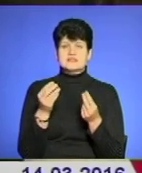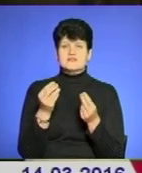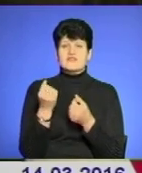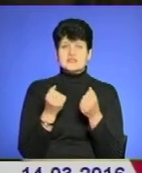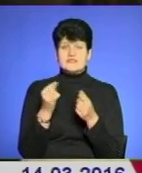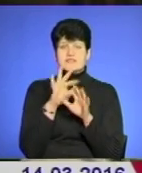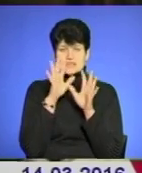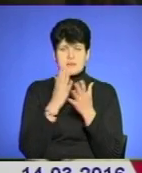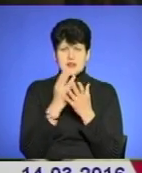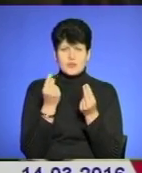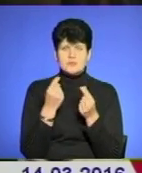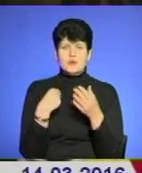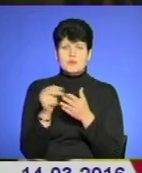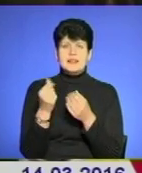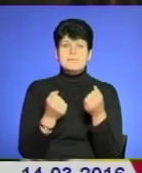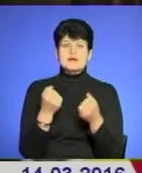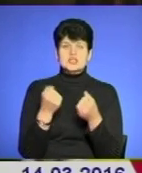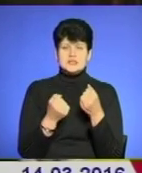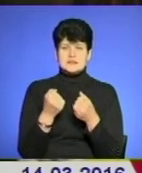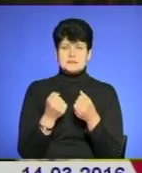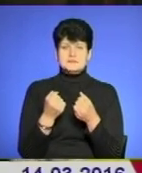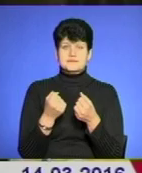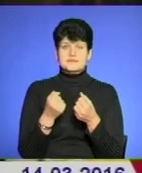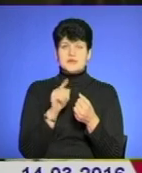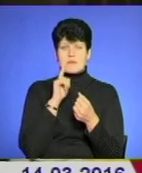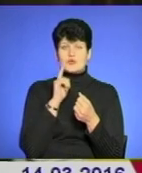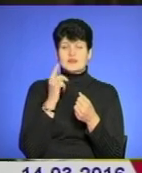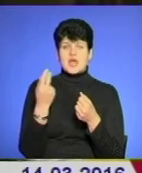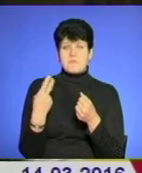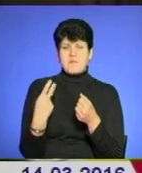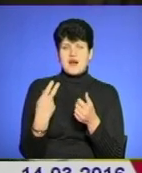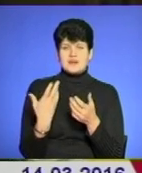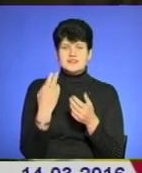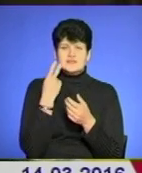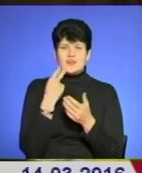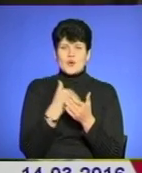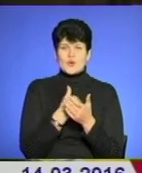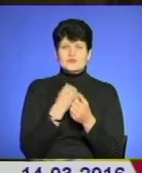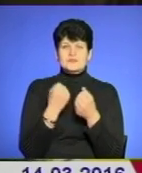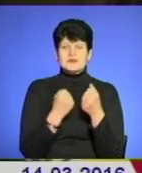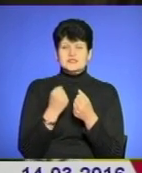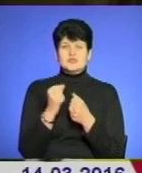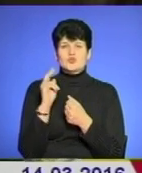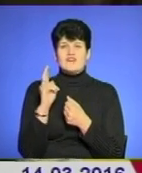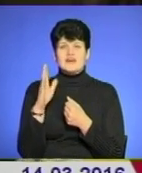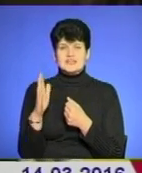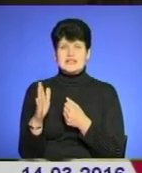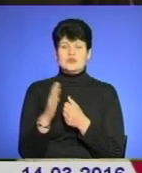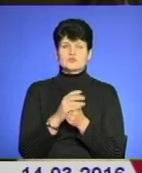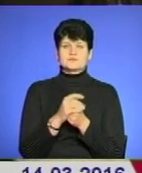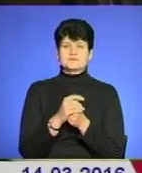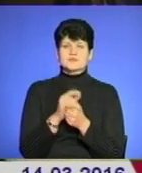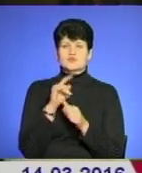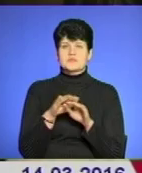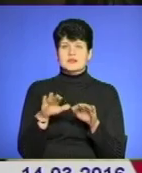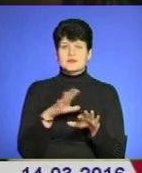ми купили машину. Так, як молоді пари, вони завжди хочуть і машину, і квартиру, і щоб